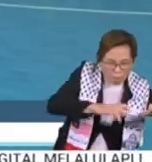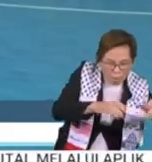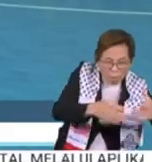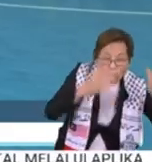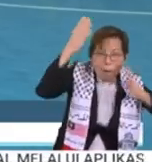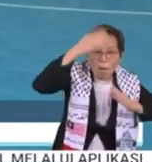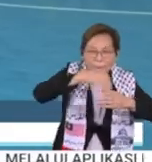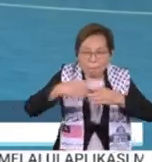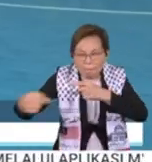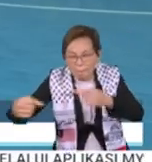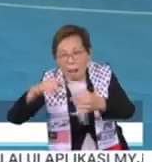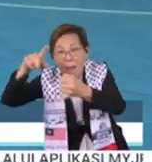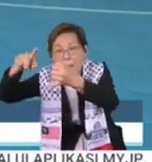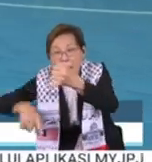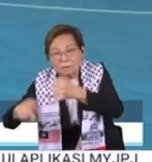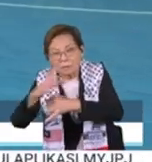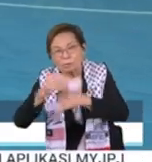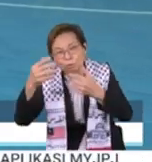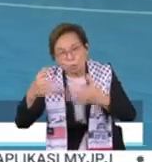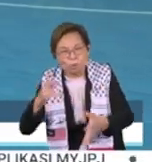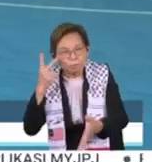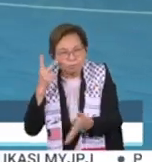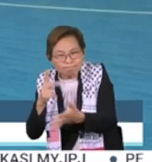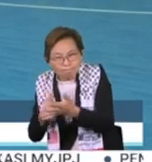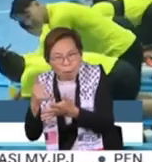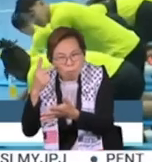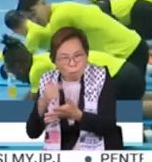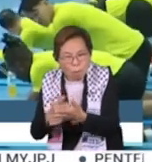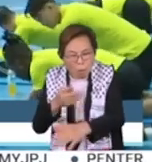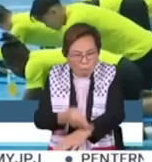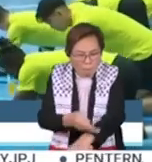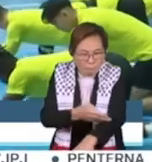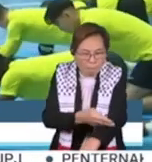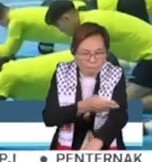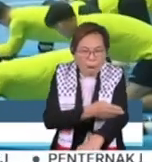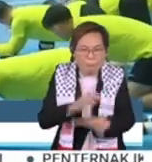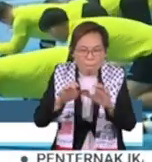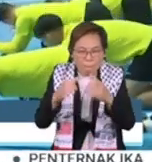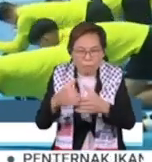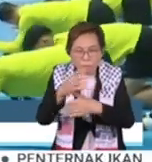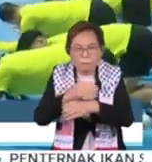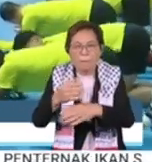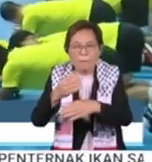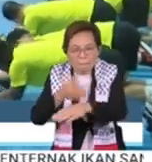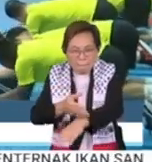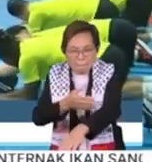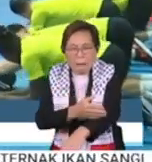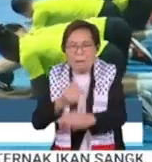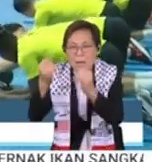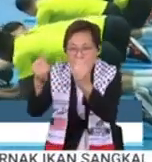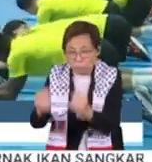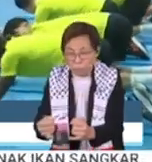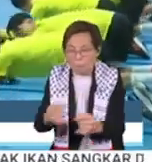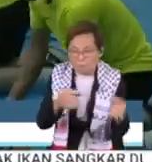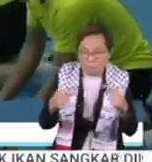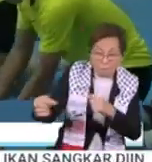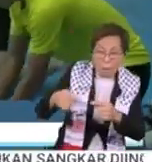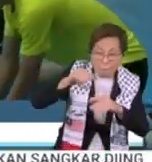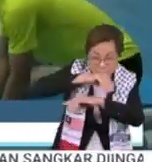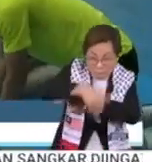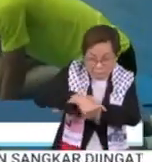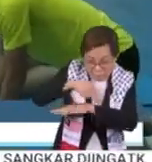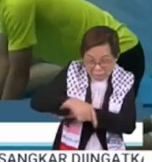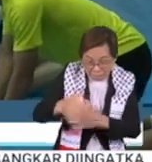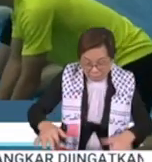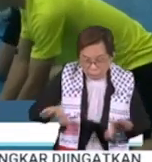Malaysia dalam permainan terakhir selain telah mengenal pasti prestasi pasukan dan prestasi individu. Perlawanan malam ini penting bagi